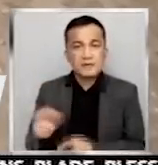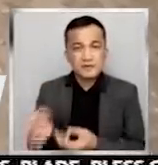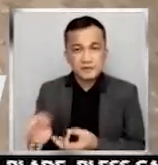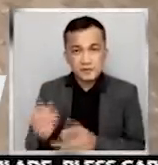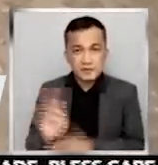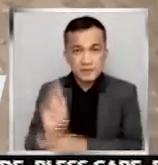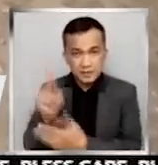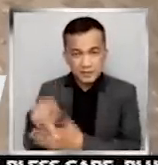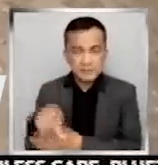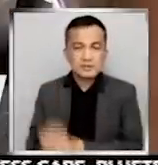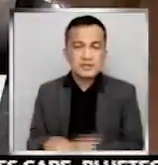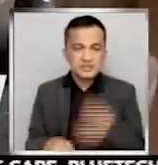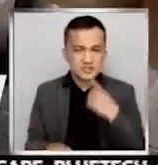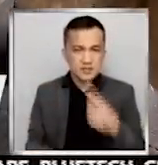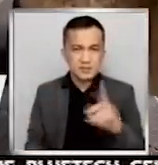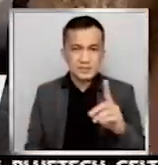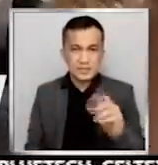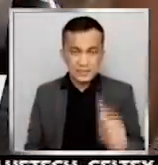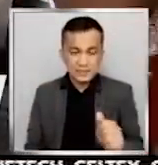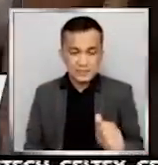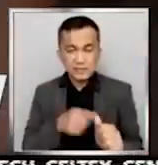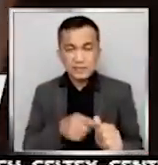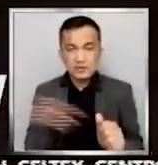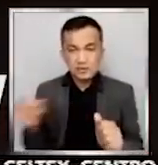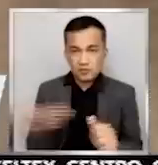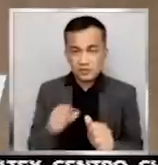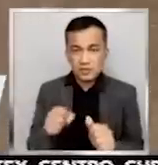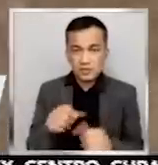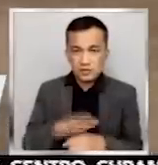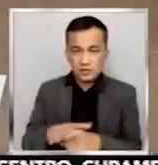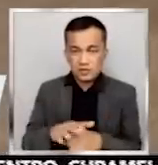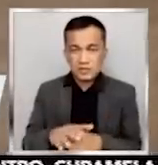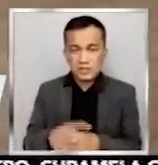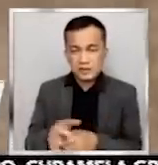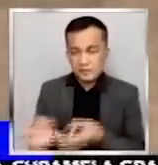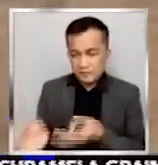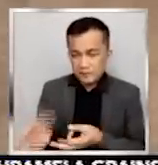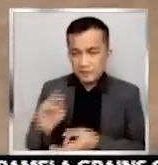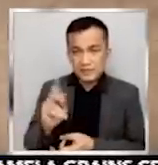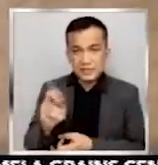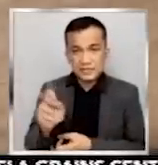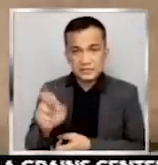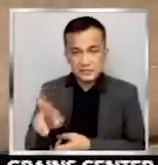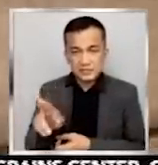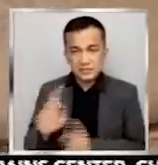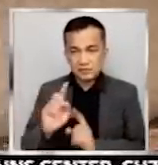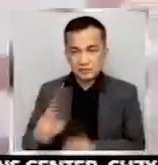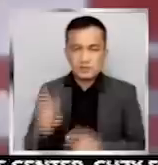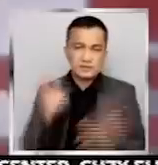ng DA, kukuha sila ng mga lokal na abono para tugunan ang problema.